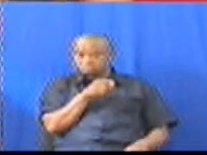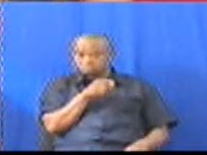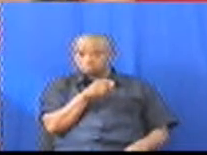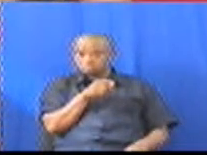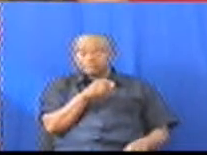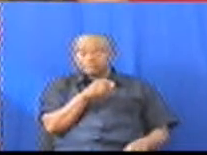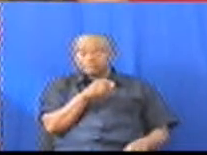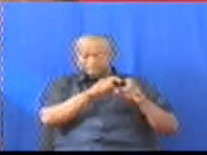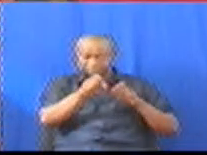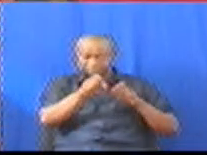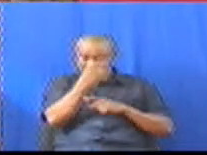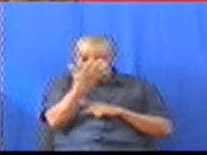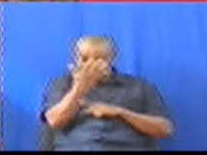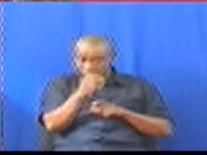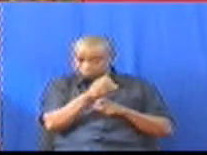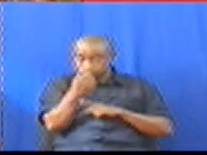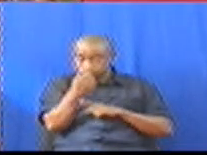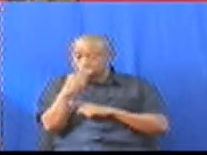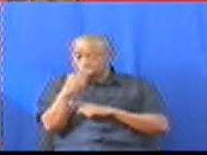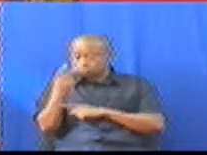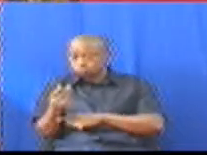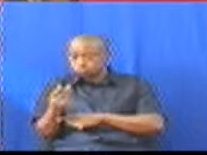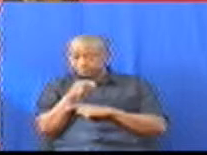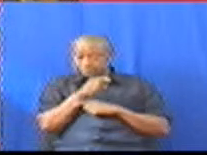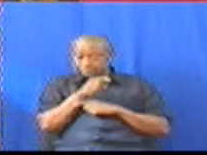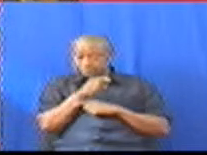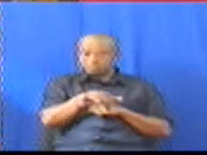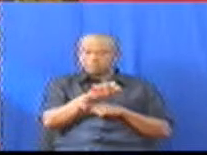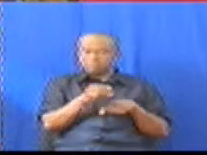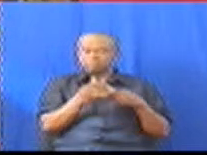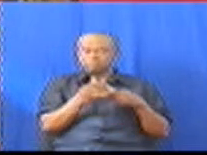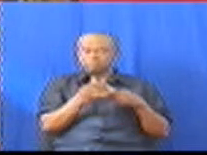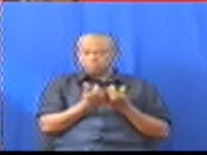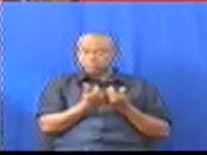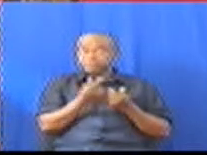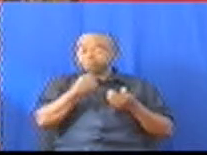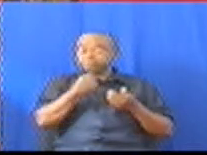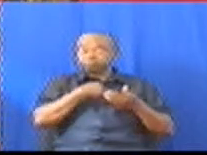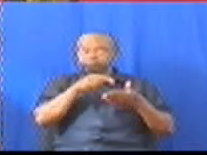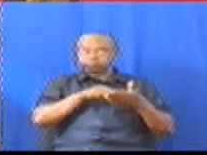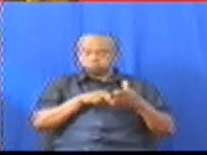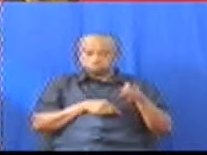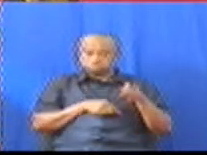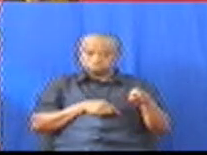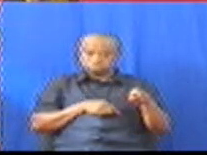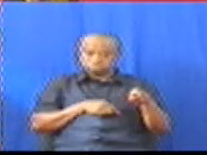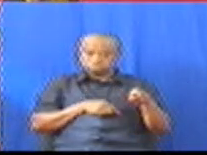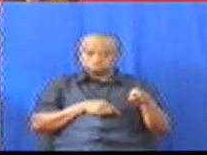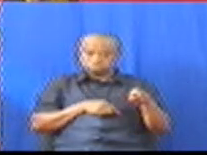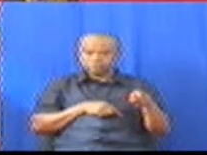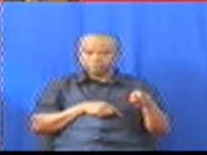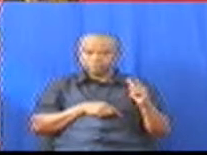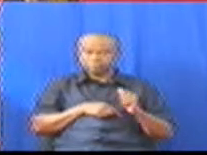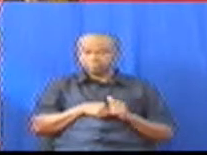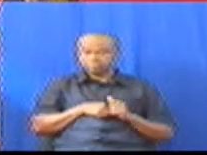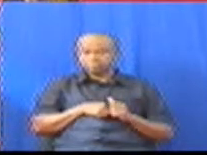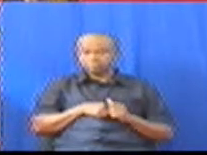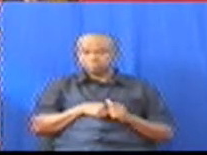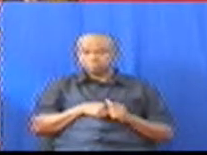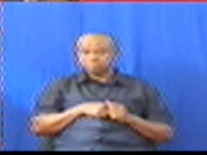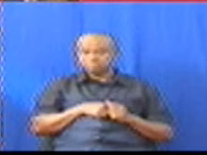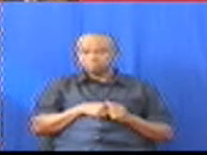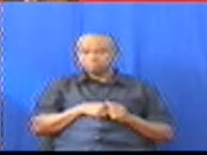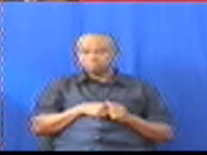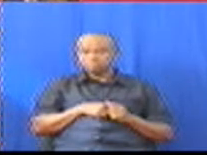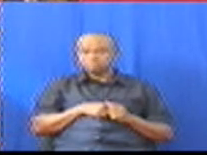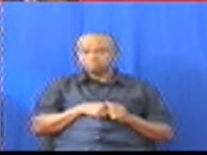subsection 1 and subsection 2 ambacho kitaenda kusomeka kama ifuatavyo: there shall